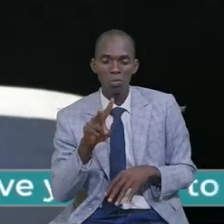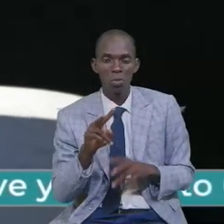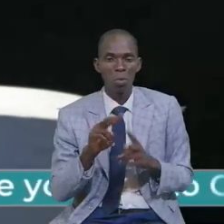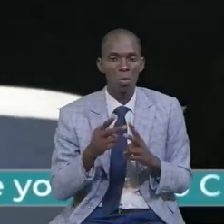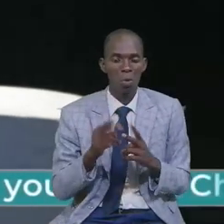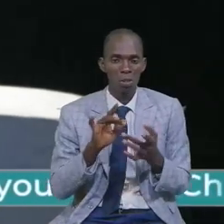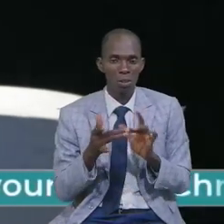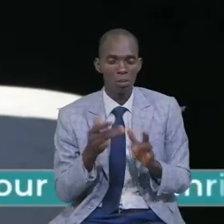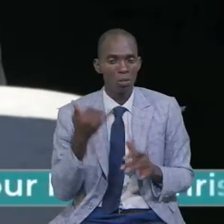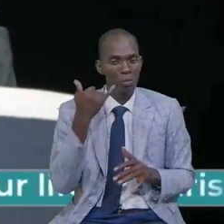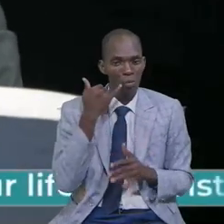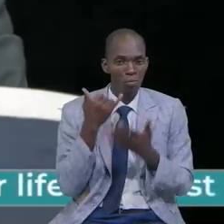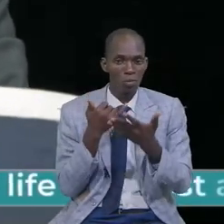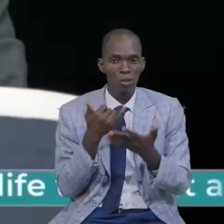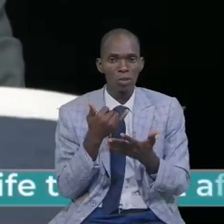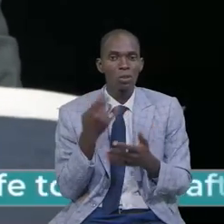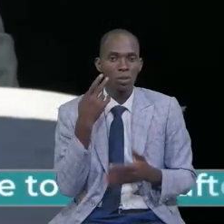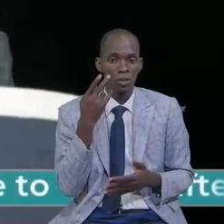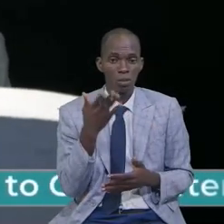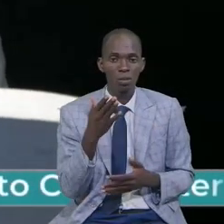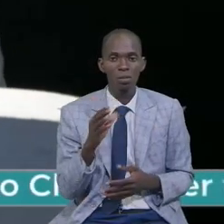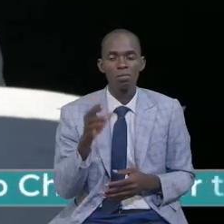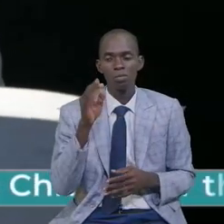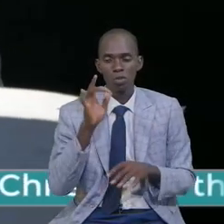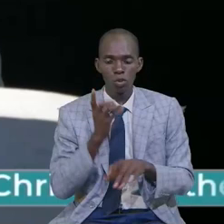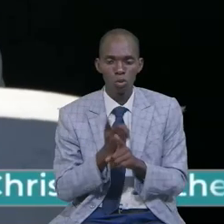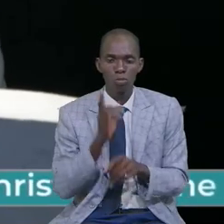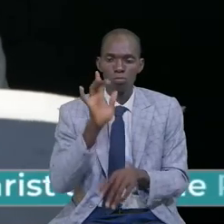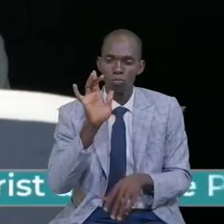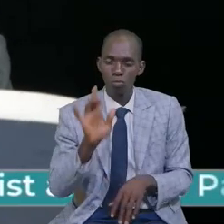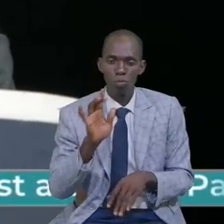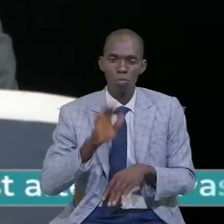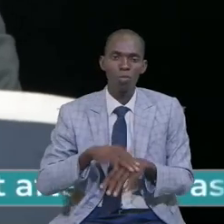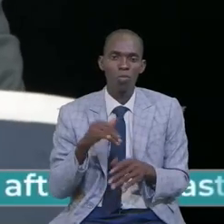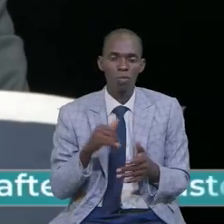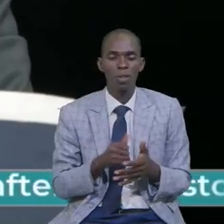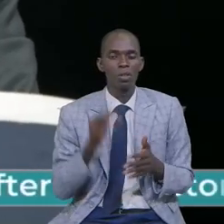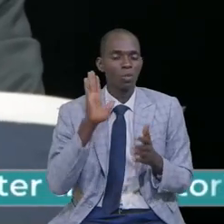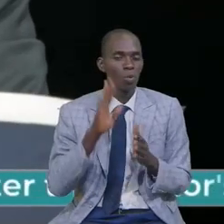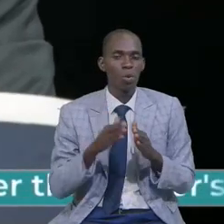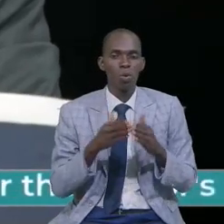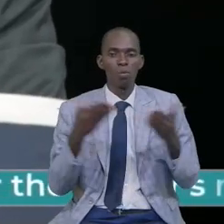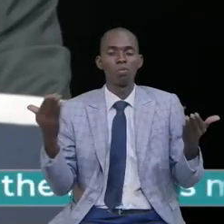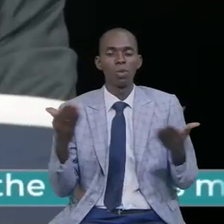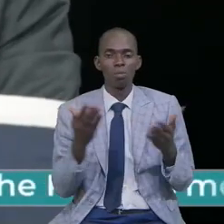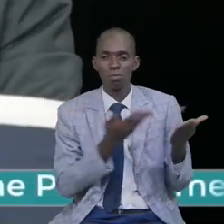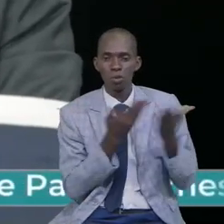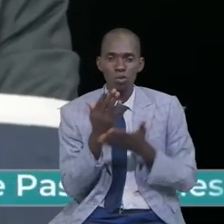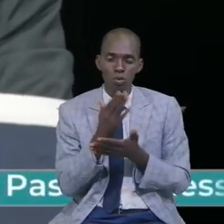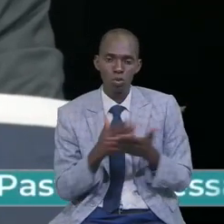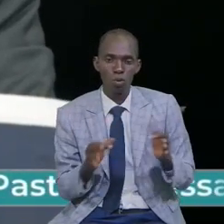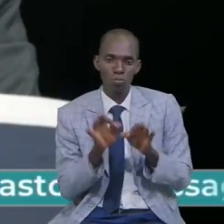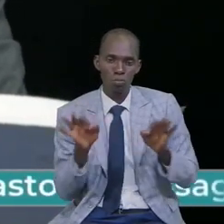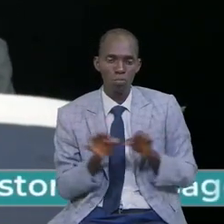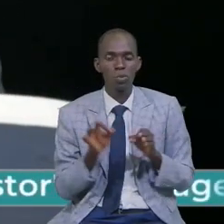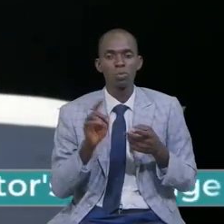Cliquez dessus et vous verrez qu'un formulaire va s'afficher en ligne que vous allez bien vouloir renseigner et à la fin